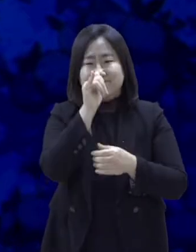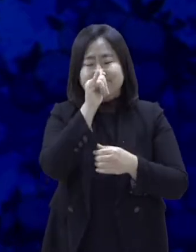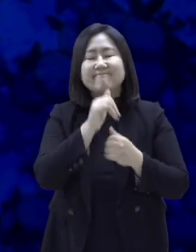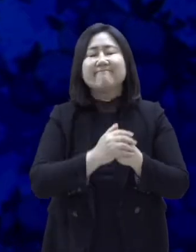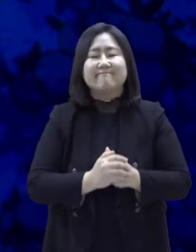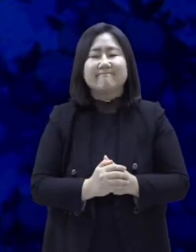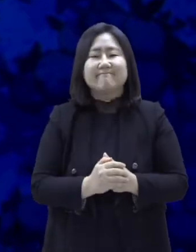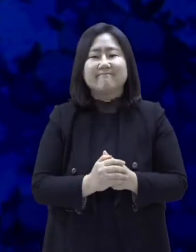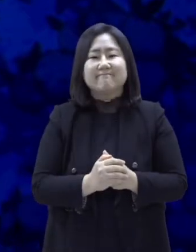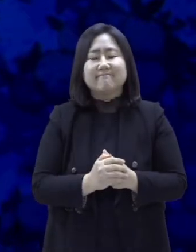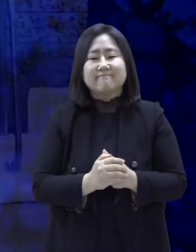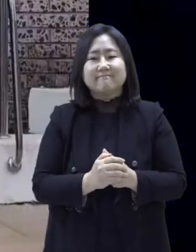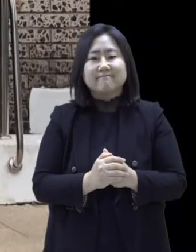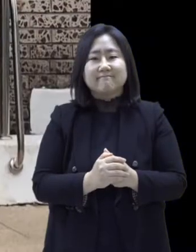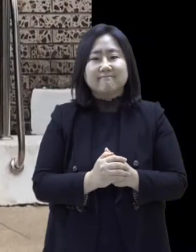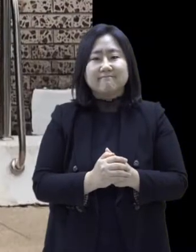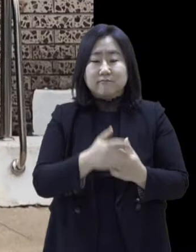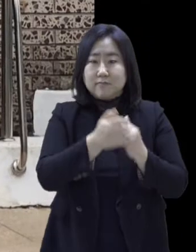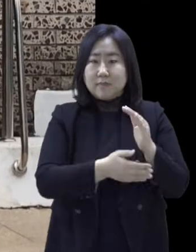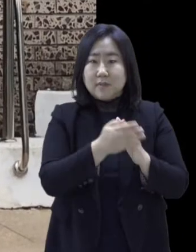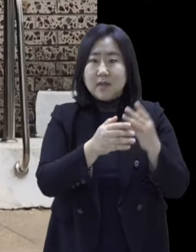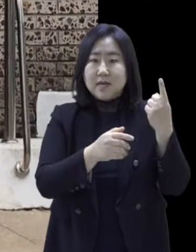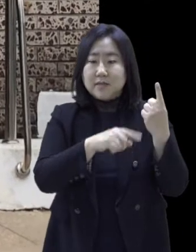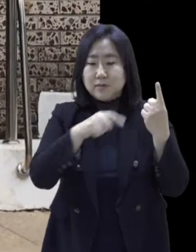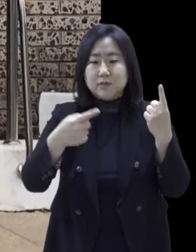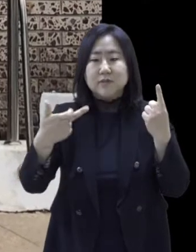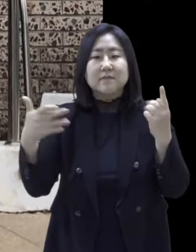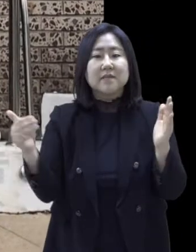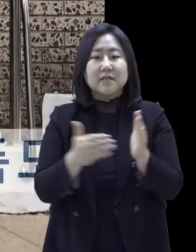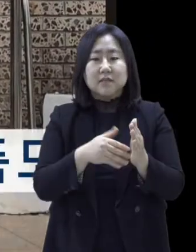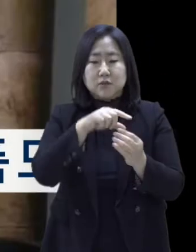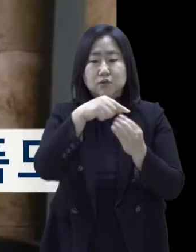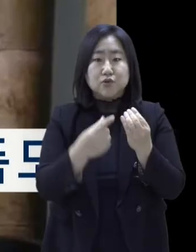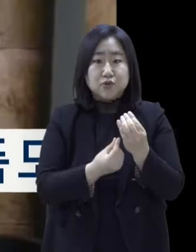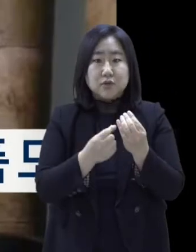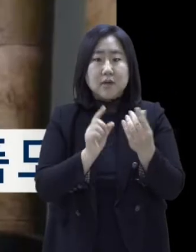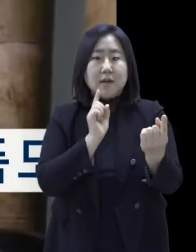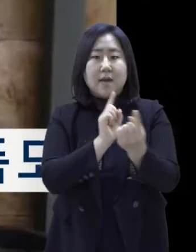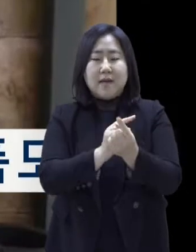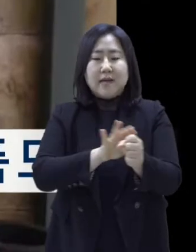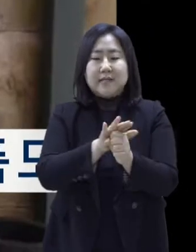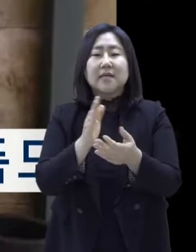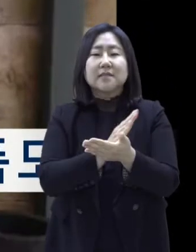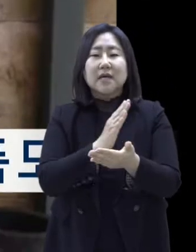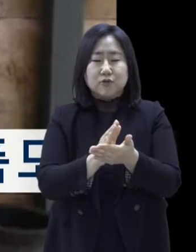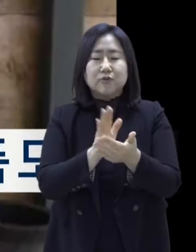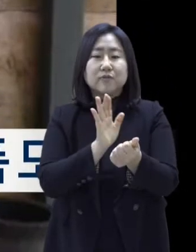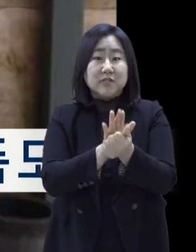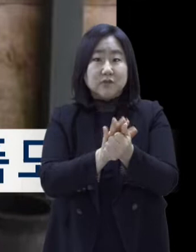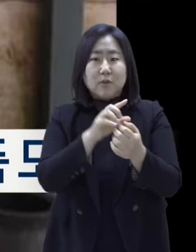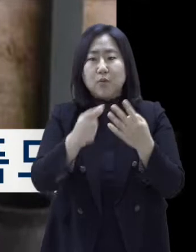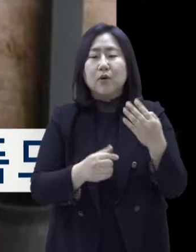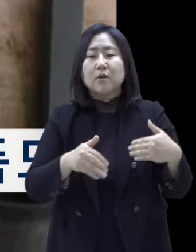전해드리겠습니다. 서귀포시가 지난 1일부터 17일까지 추석 맞이 사랑나눔 지원 창구를 운영했는데요.